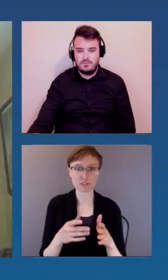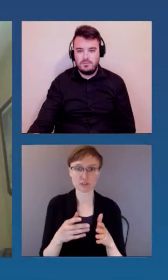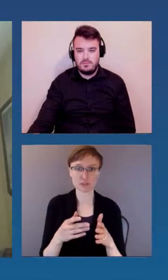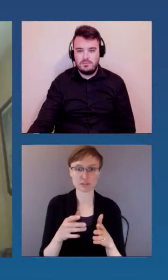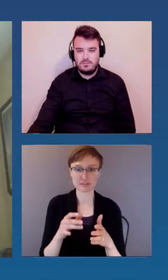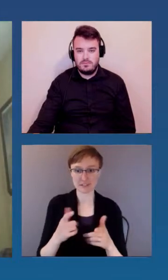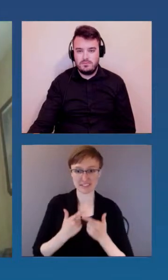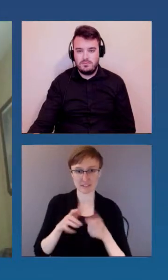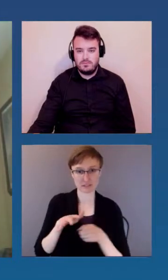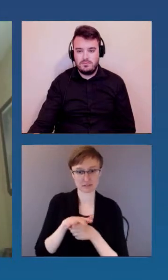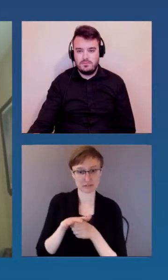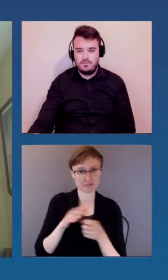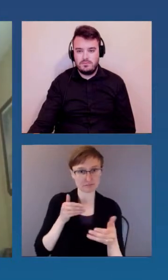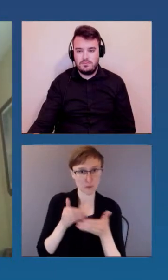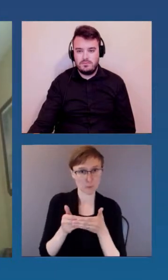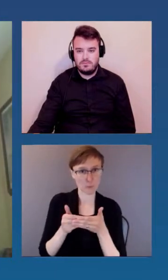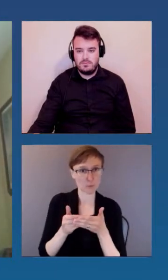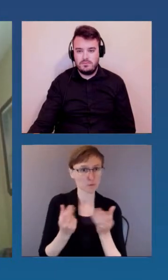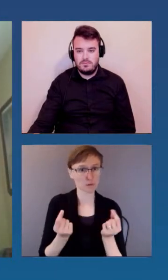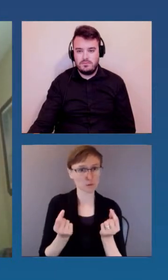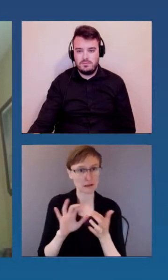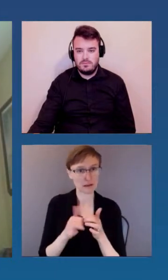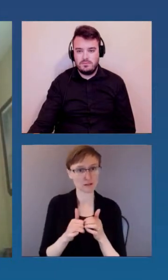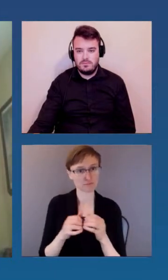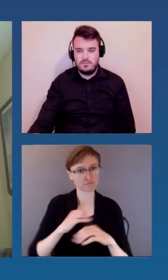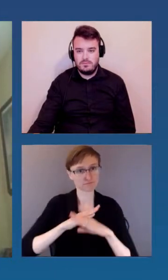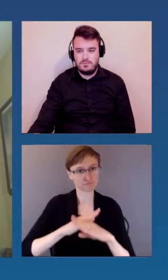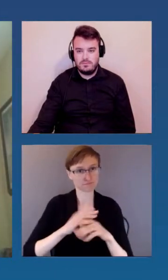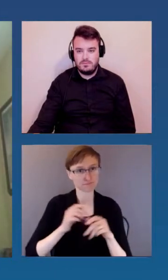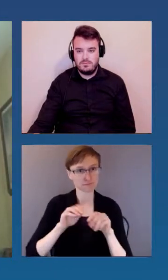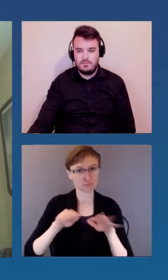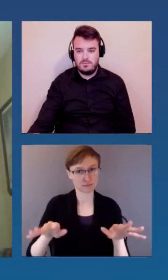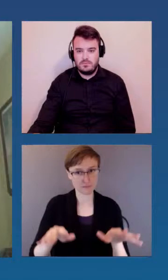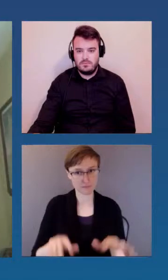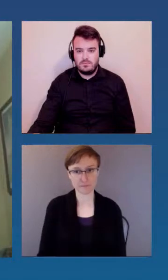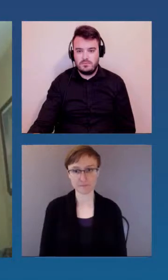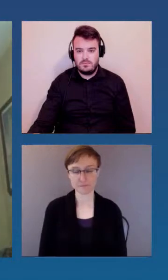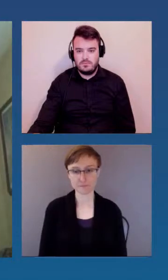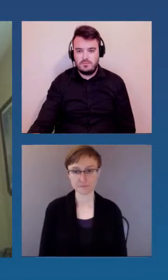The next question will be from the Canadian Press. The Canadian Press, the floor is yours.